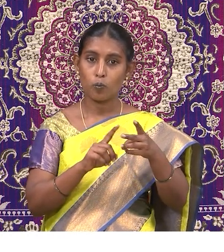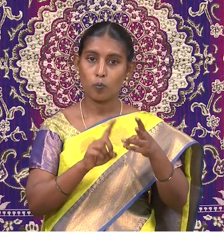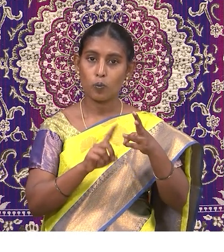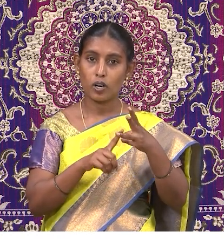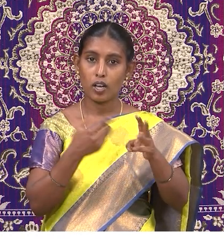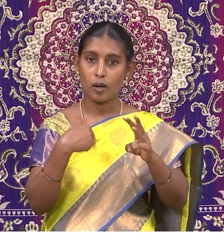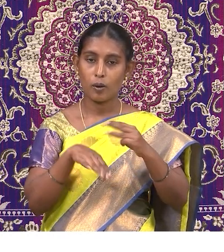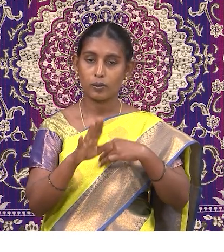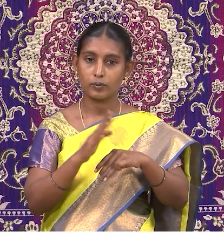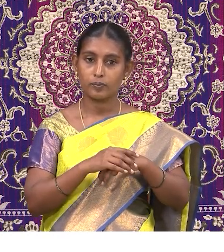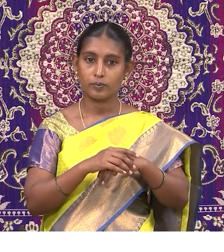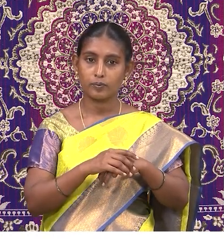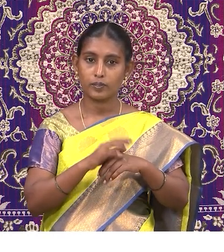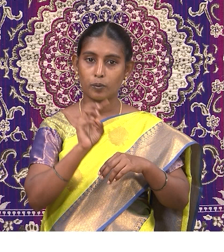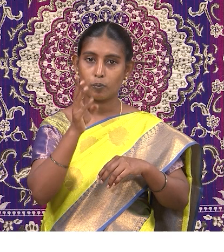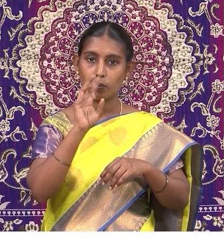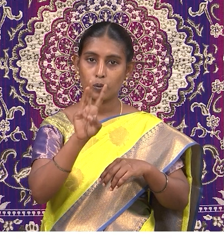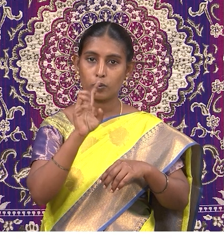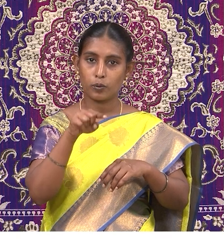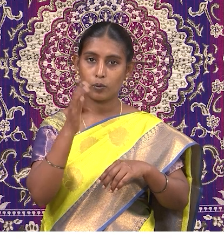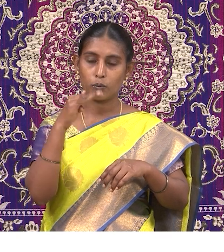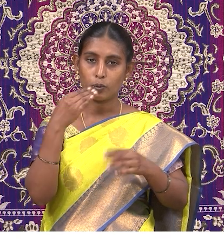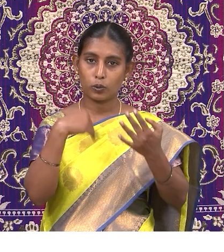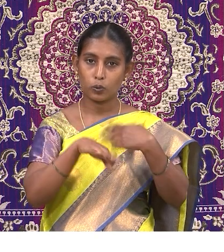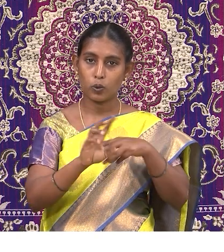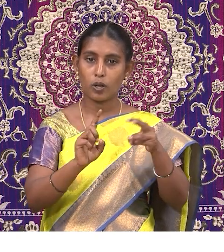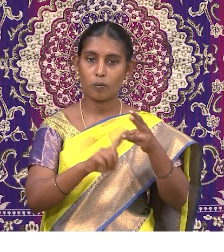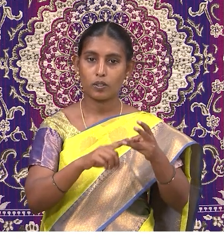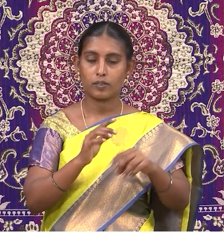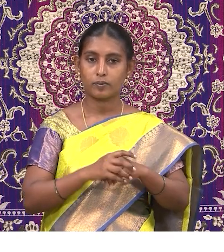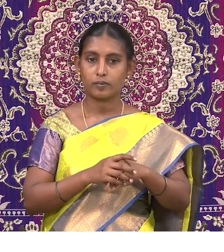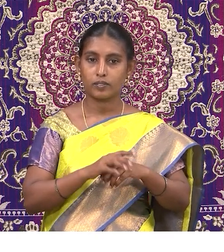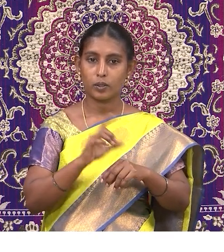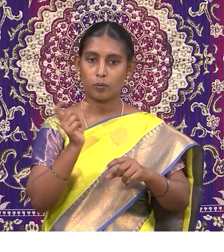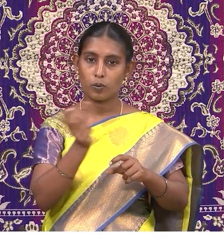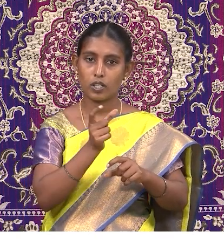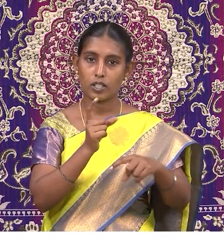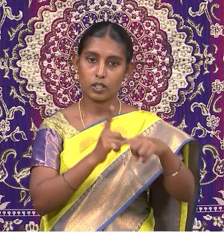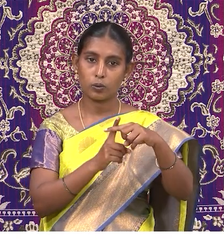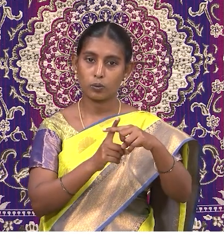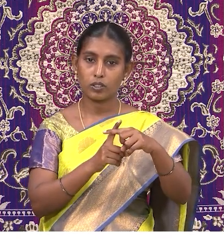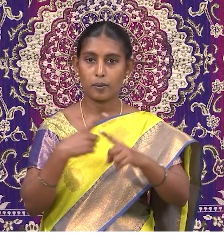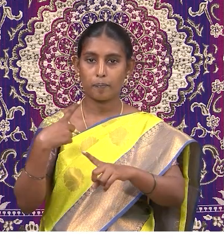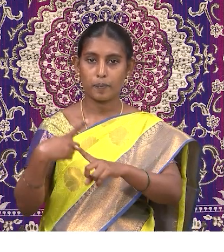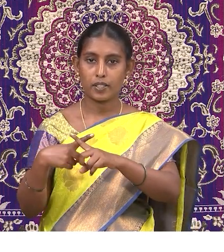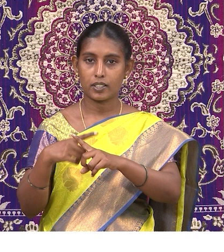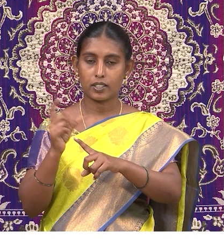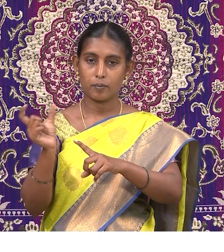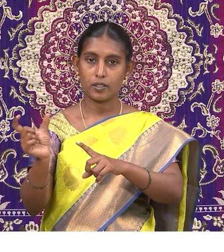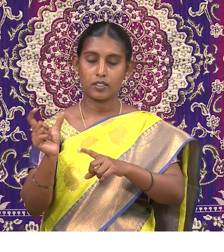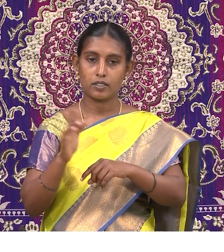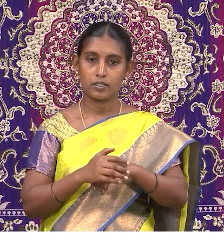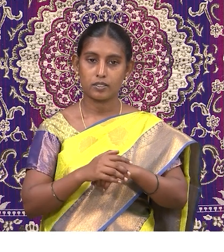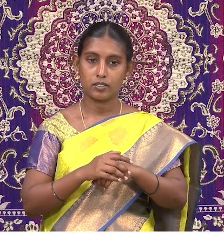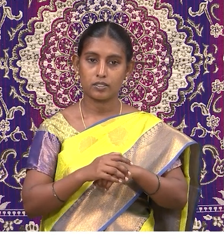கேள்வி 1 பயிற்சி 3.9 மூலங்களின் கூடுதல் மற்றும் பெருக்கல் பலன் முறையே